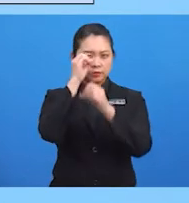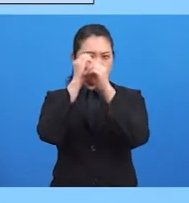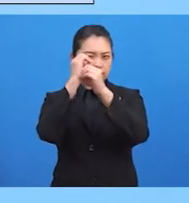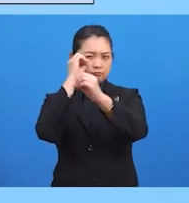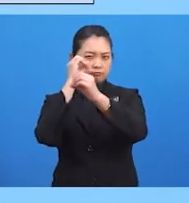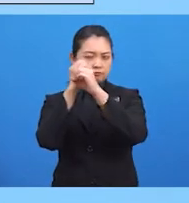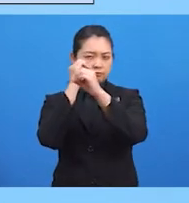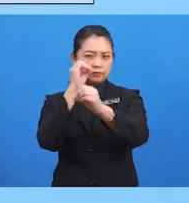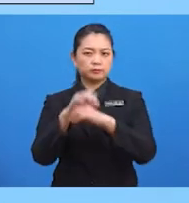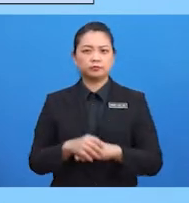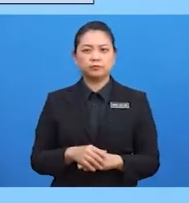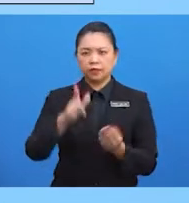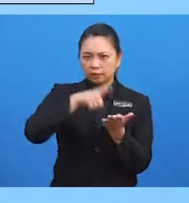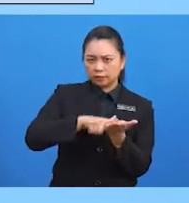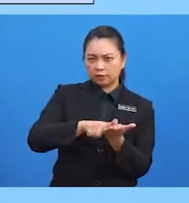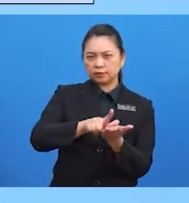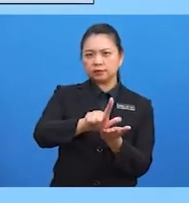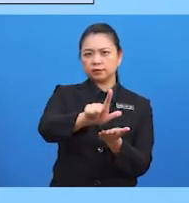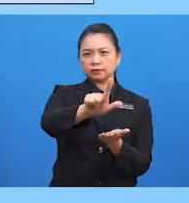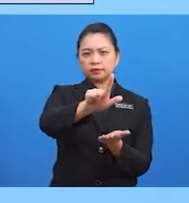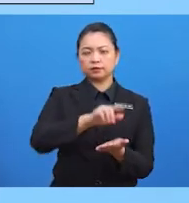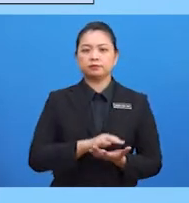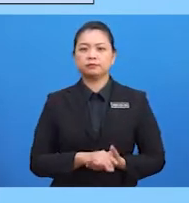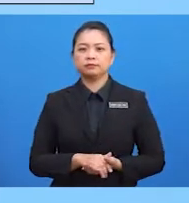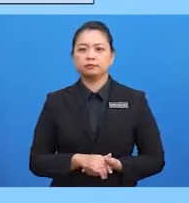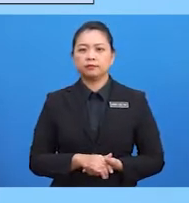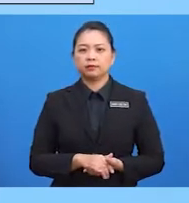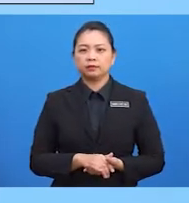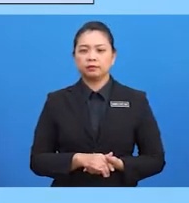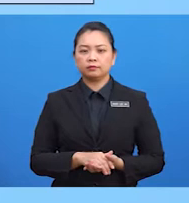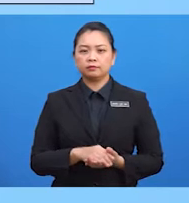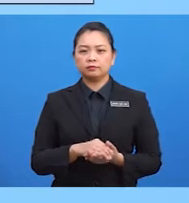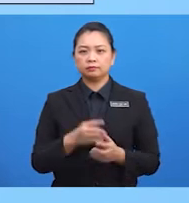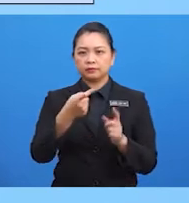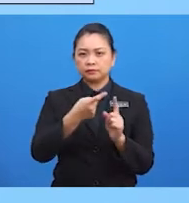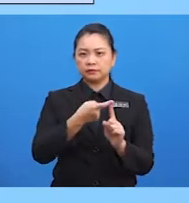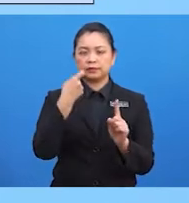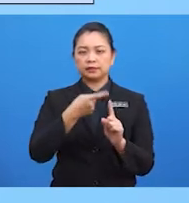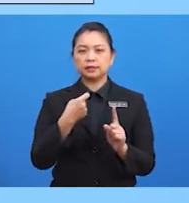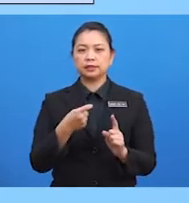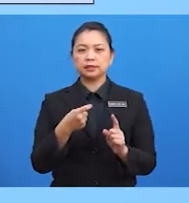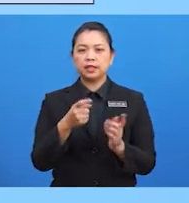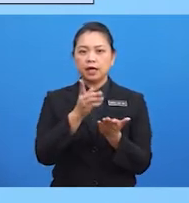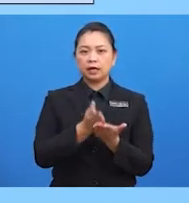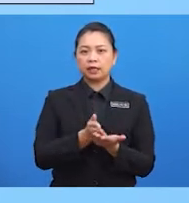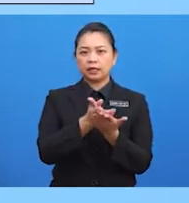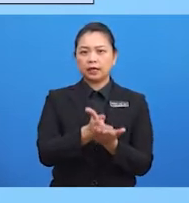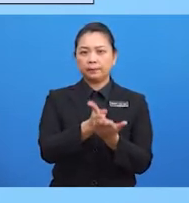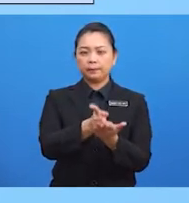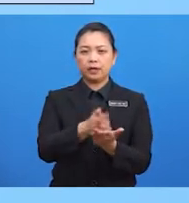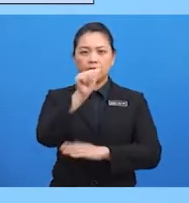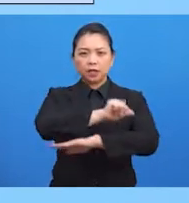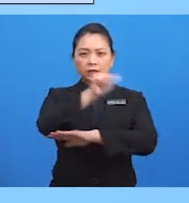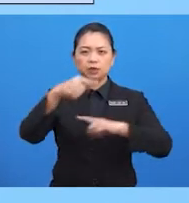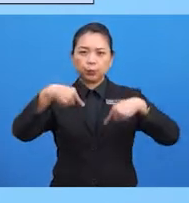Hubble dilancarkan dari kapal angkasa ulang-alik Discovery ke orbit rendah